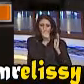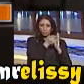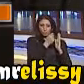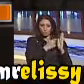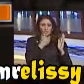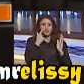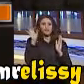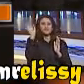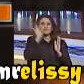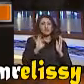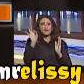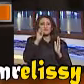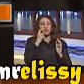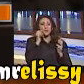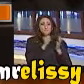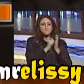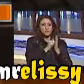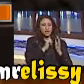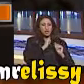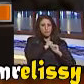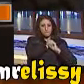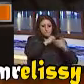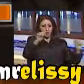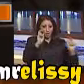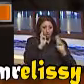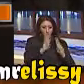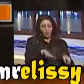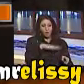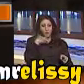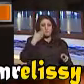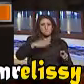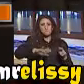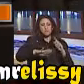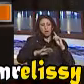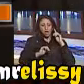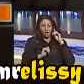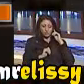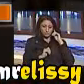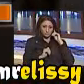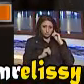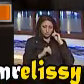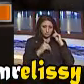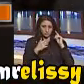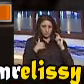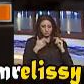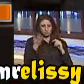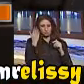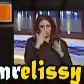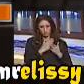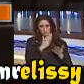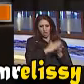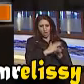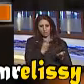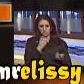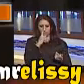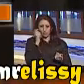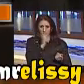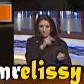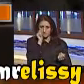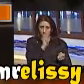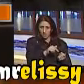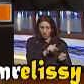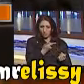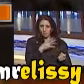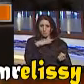وجابوا صاحب البيت وفتحوا الشقه، لقوا كان جثه هامده. احنا قبل ما نفتح الشقه كنا شاكين ان في مشكله،